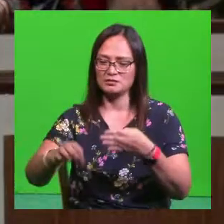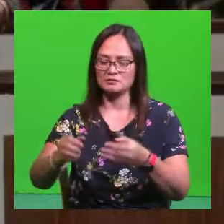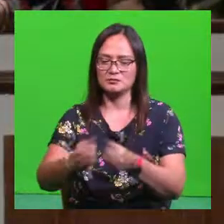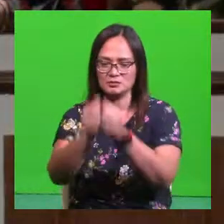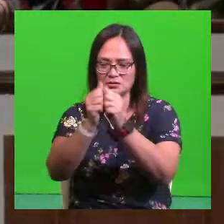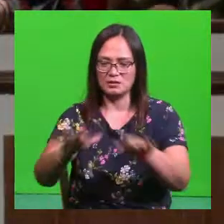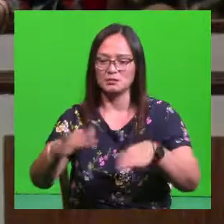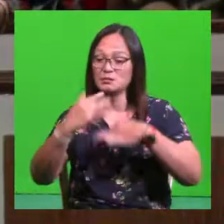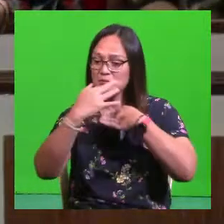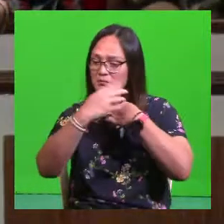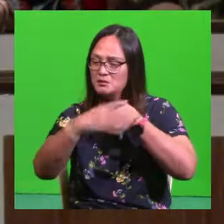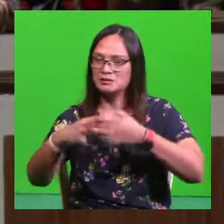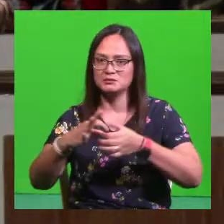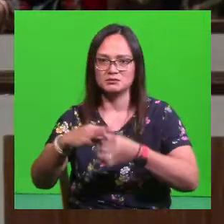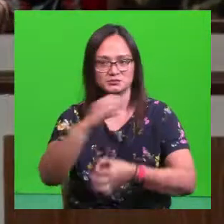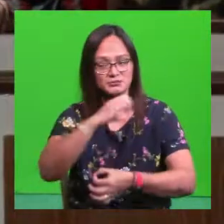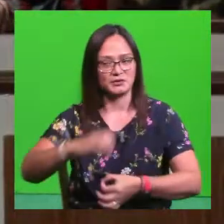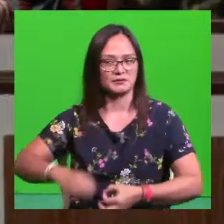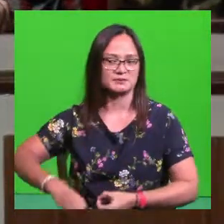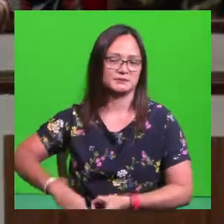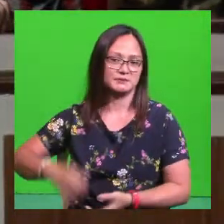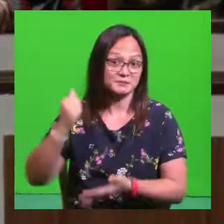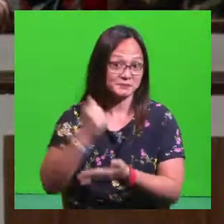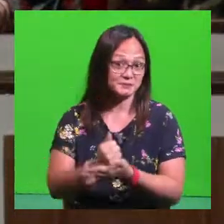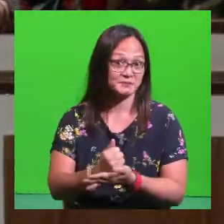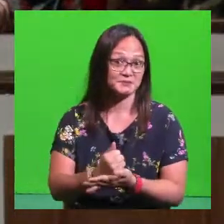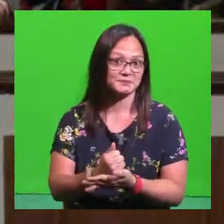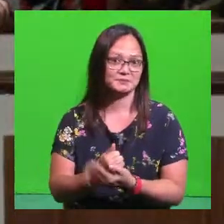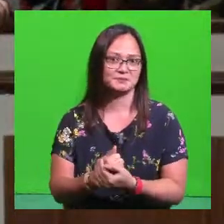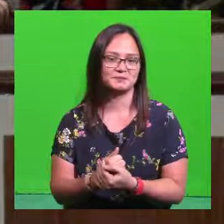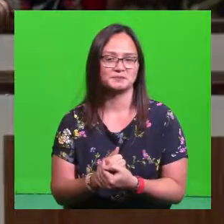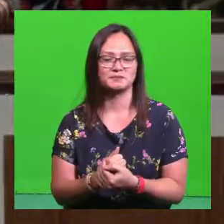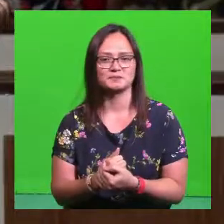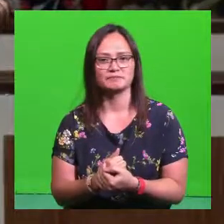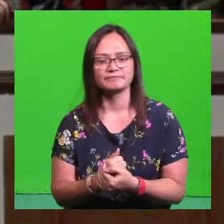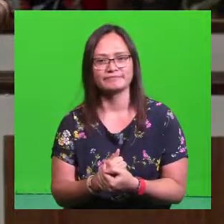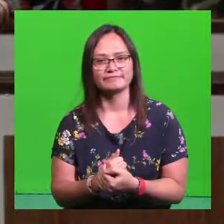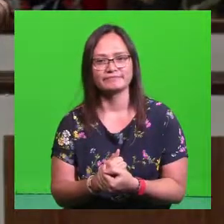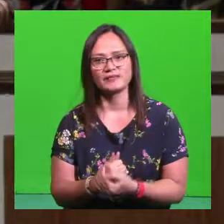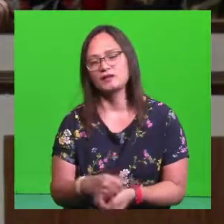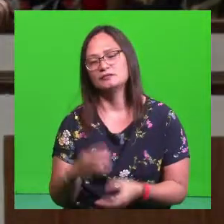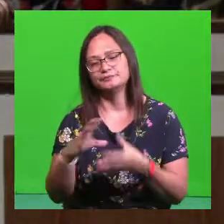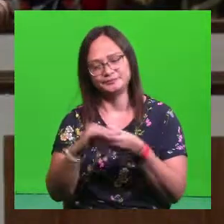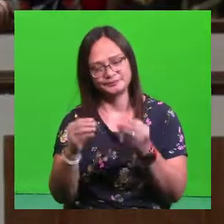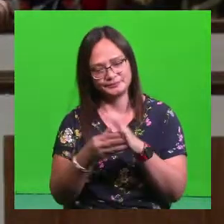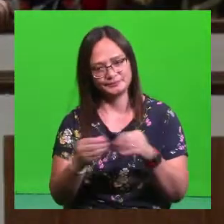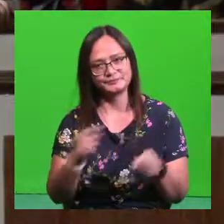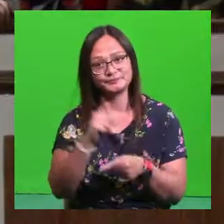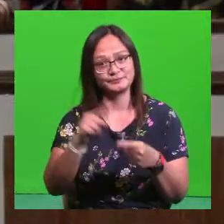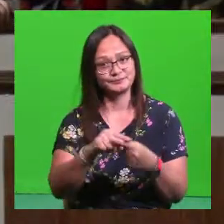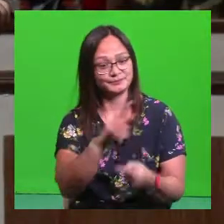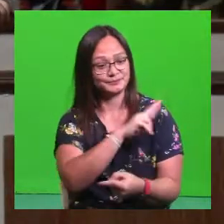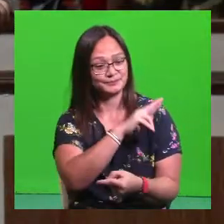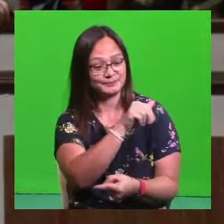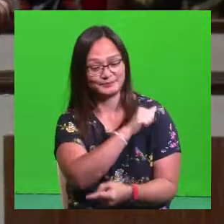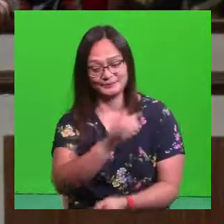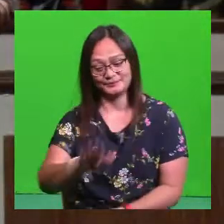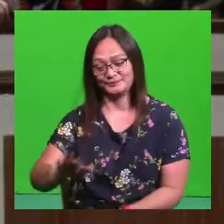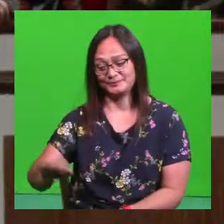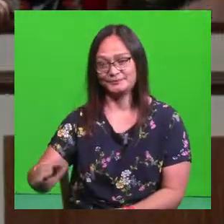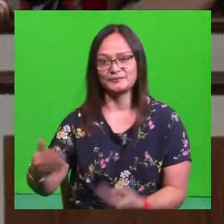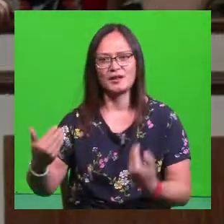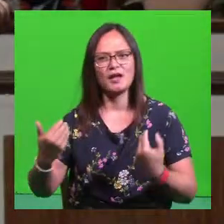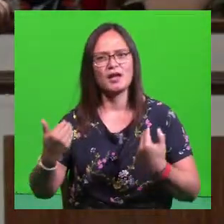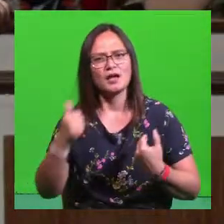Amen? Noong maliliit pa kami, palaging meron kaming Bible study, may